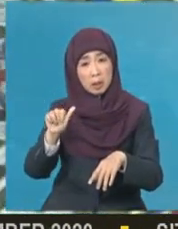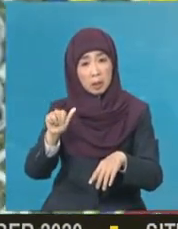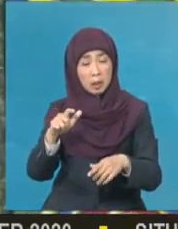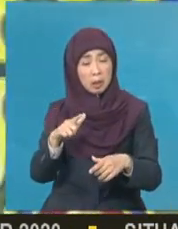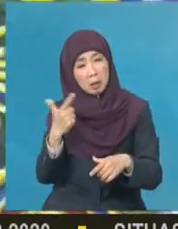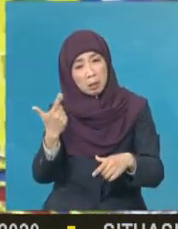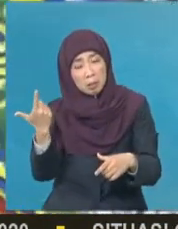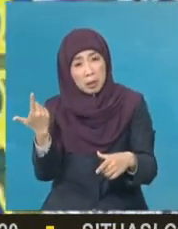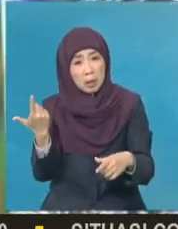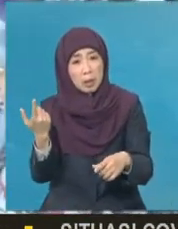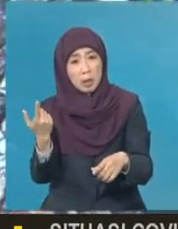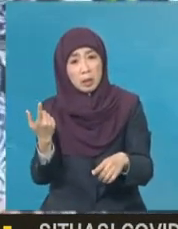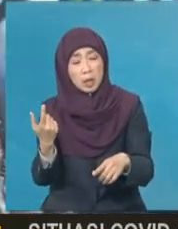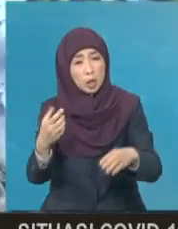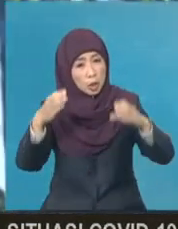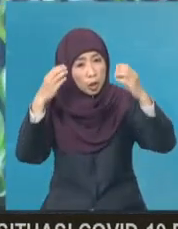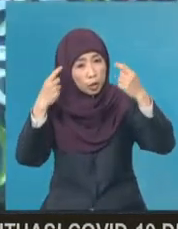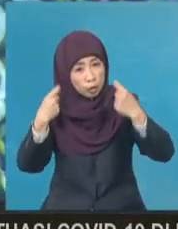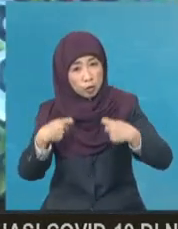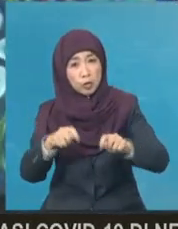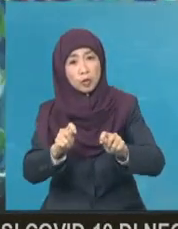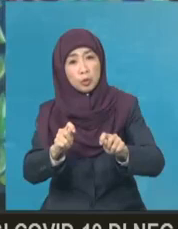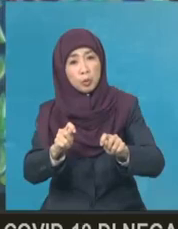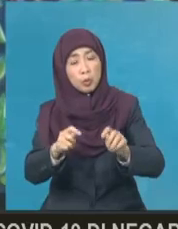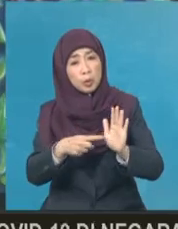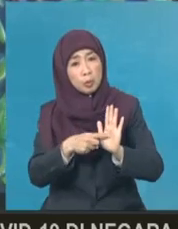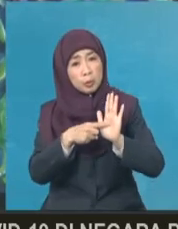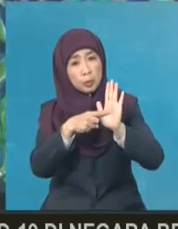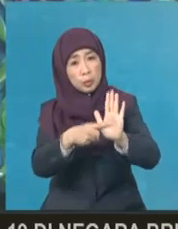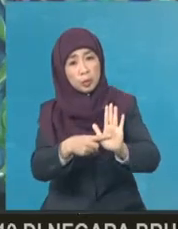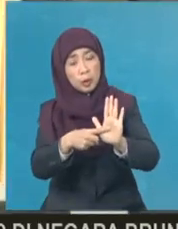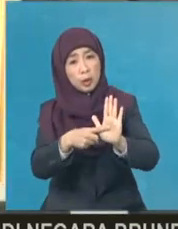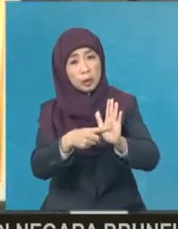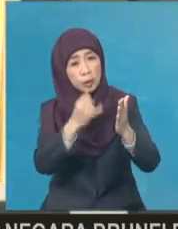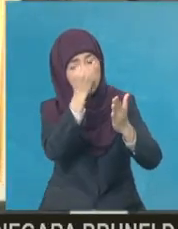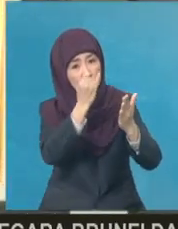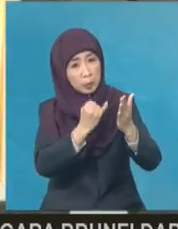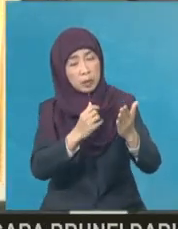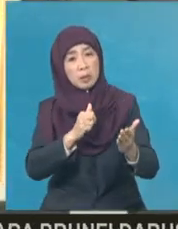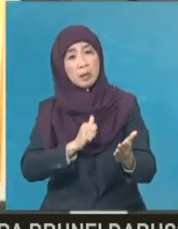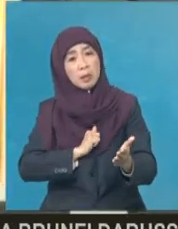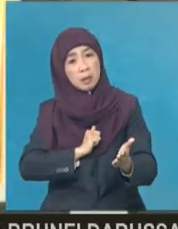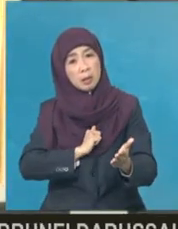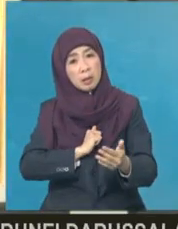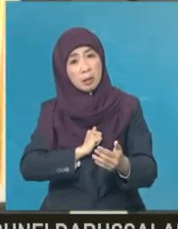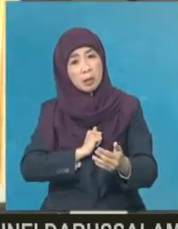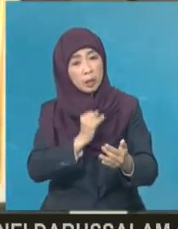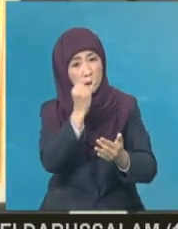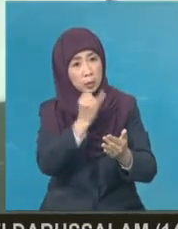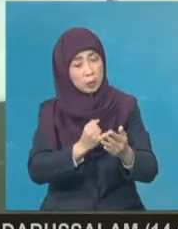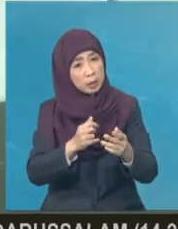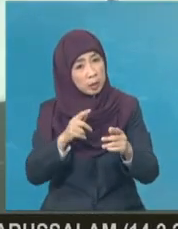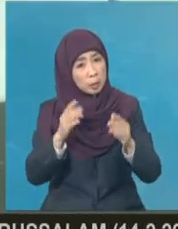yang berlainan lah telah menutup mencoba mendedahkan lukisan-lukisan ke tadi sendiri hal